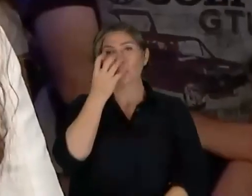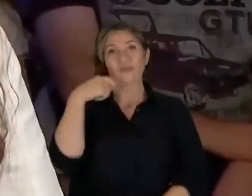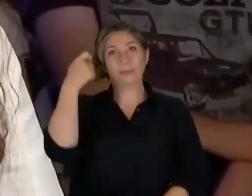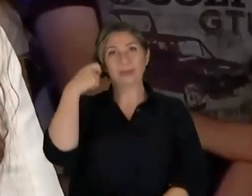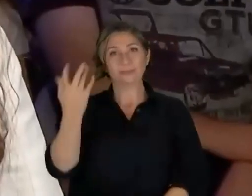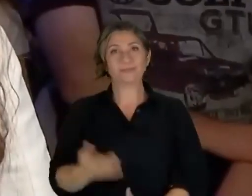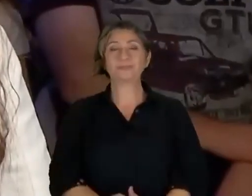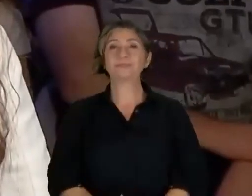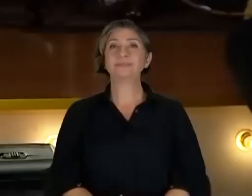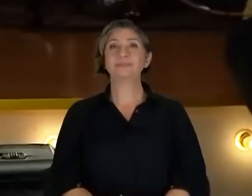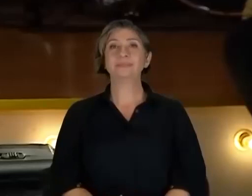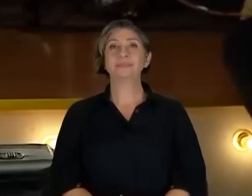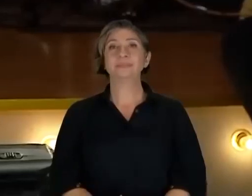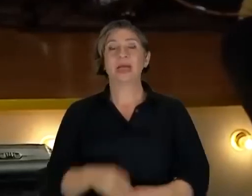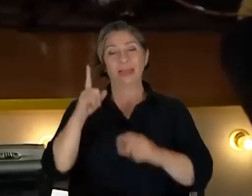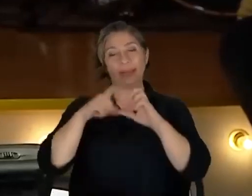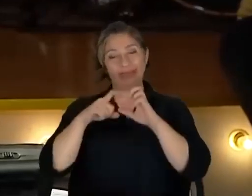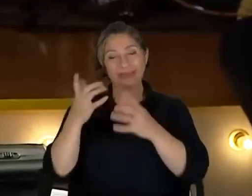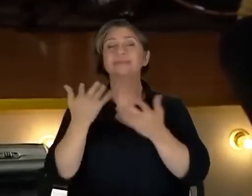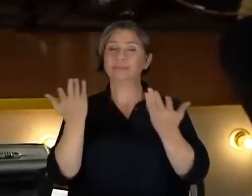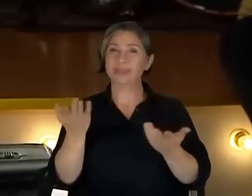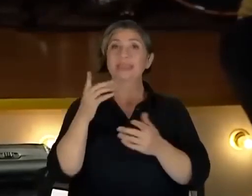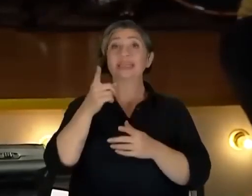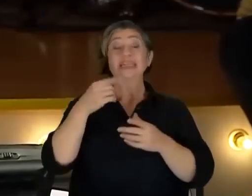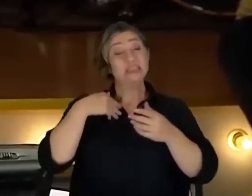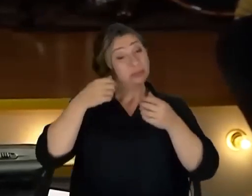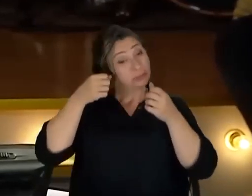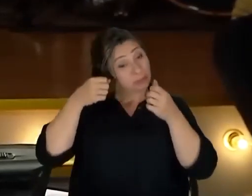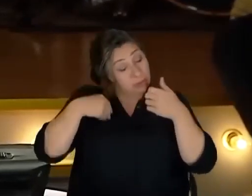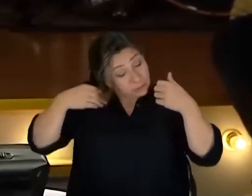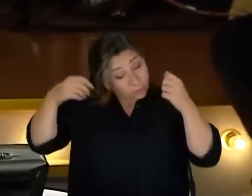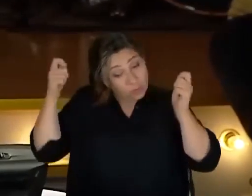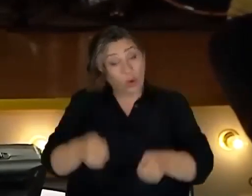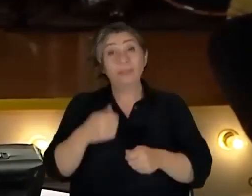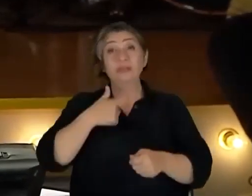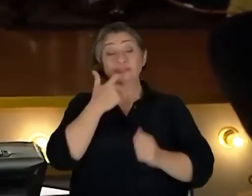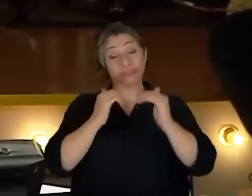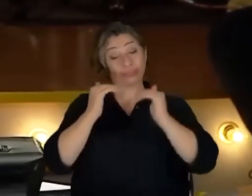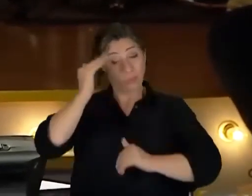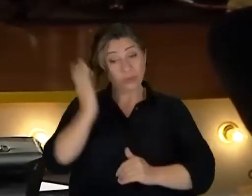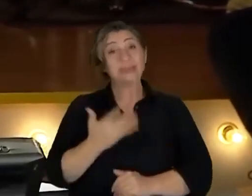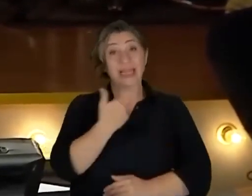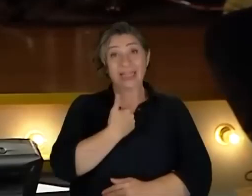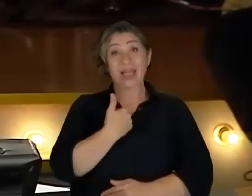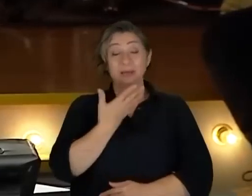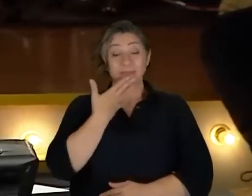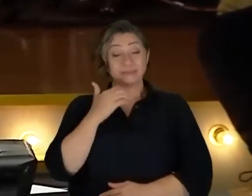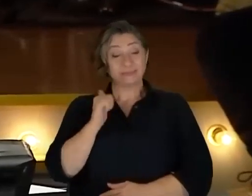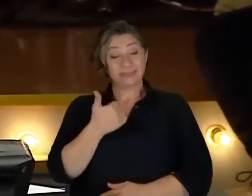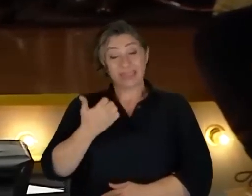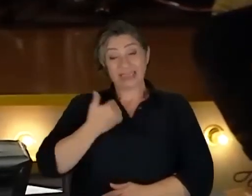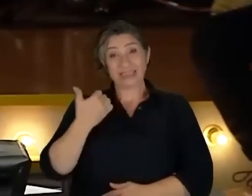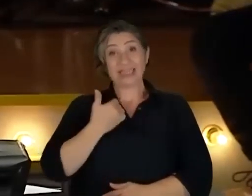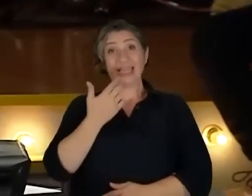filminde. Evet. Peki. Allah rahmet eylesin. Şimdi diyorsun ki ısrar ediyorum ve ben ne kadar yaşalsam da Jean